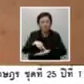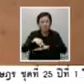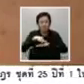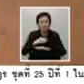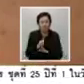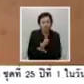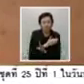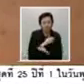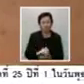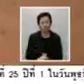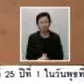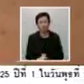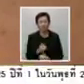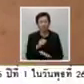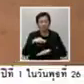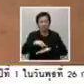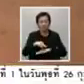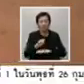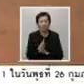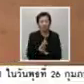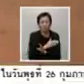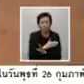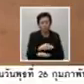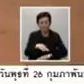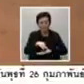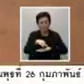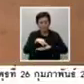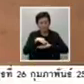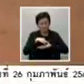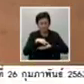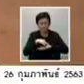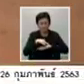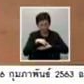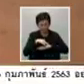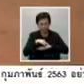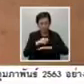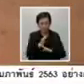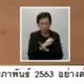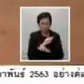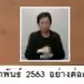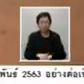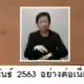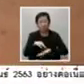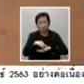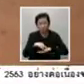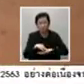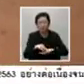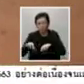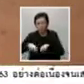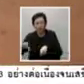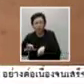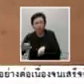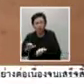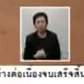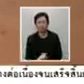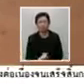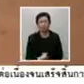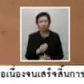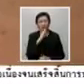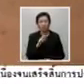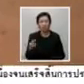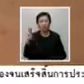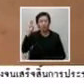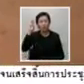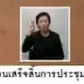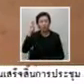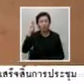และรัฐมนตรีจะเข้าบริหารราชการแผ่นดินครับเพราะถ้าหากยังไม่ได้ไปกล่าวคำถวายสัตว์ป